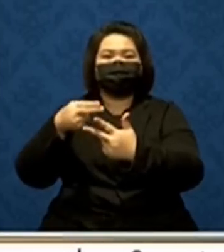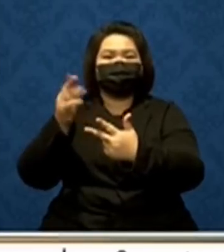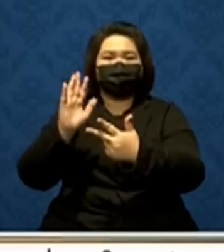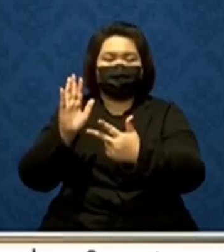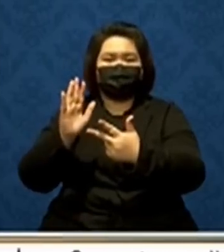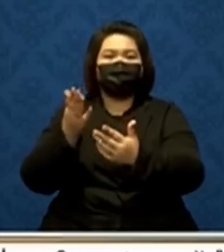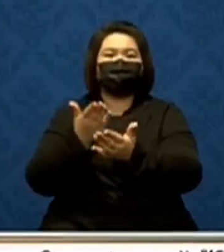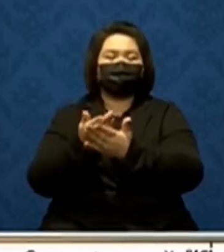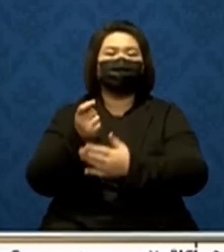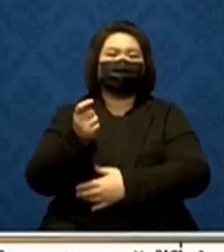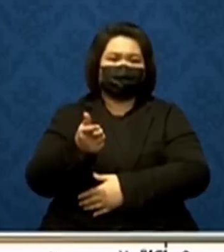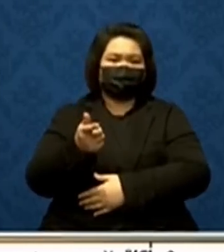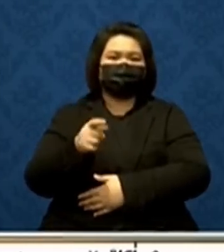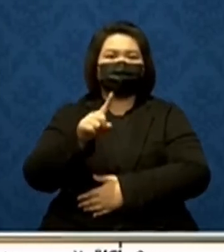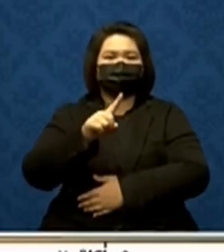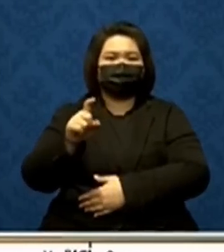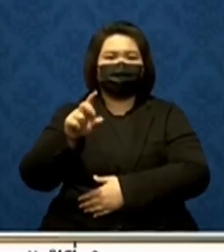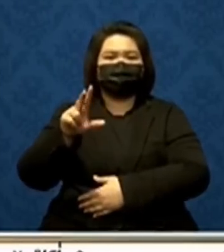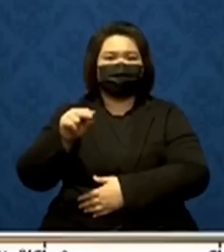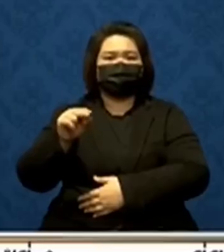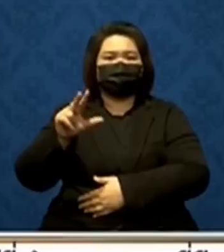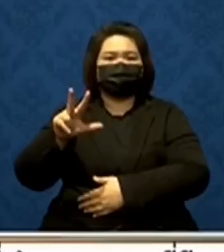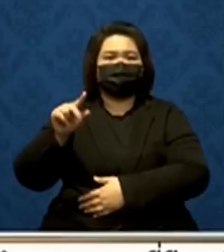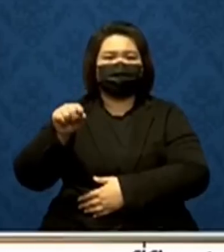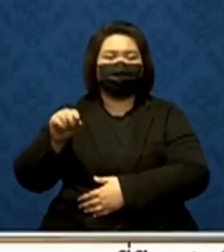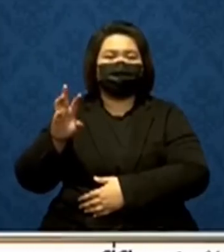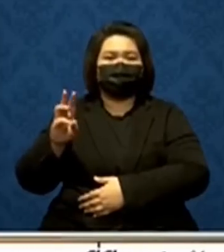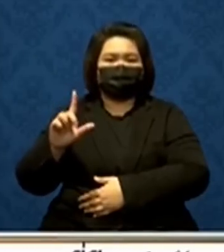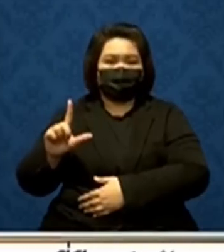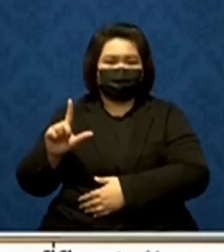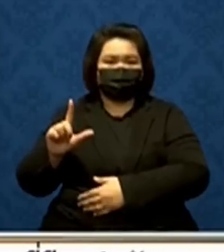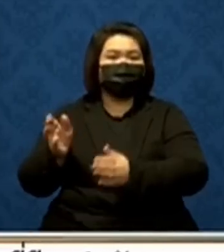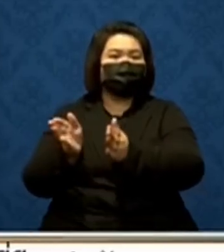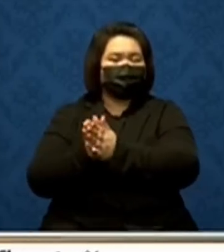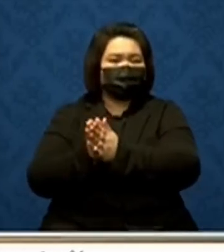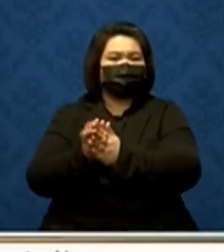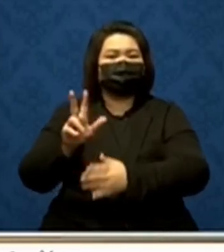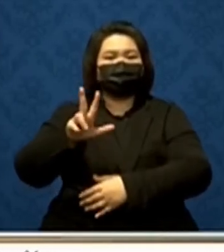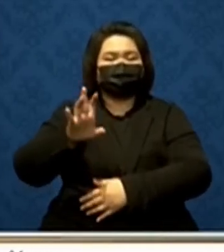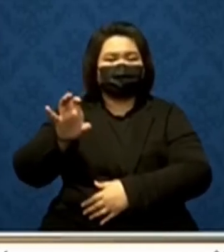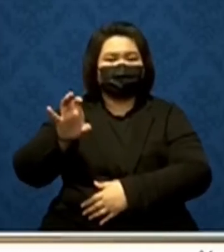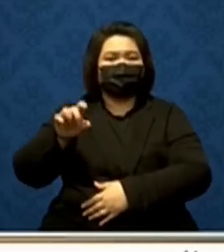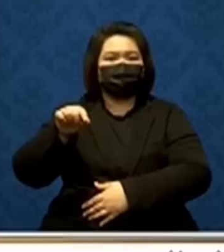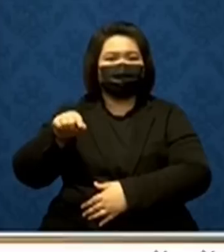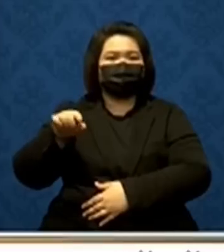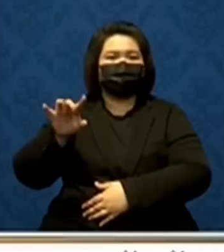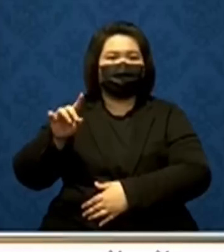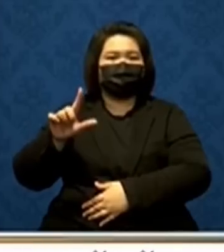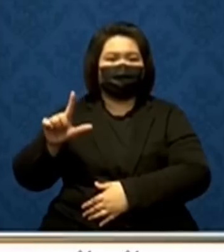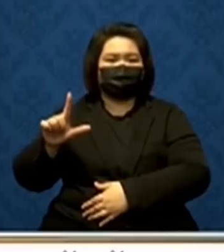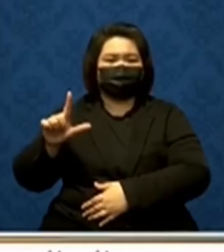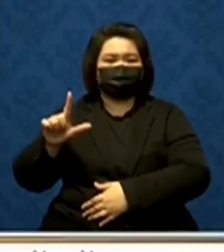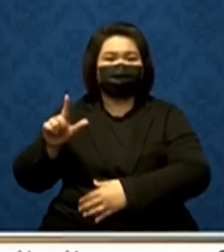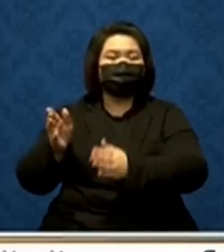ต้องชดใช้คนละร้อยสามสิบ3.6ล้านบาทรวม 410จุดแปดล้าน